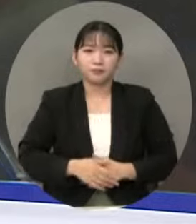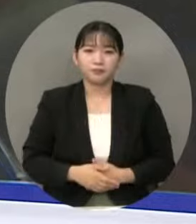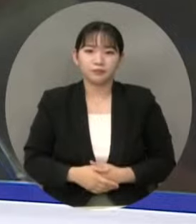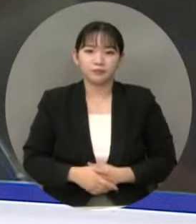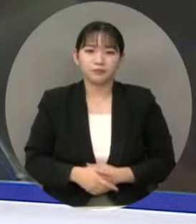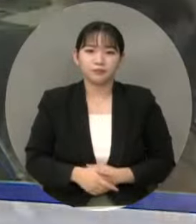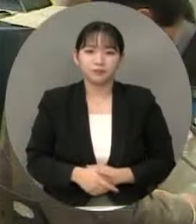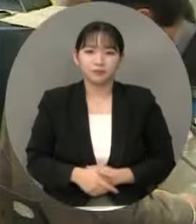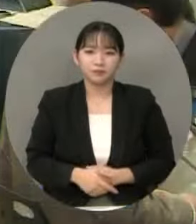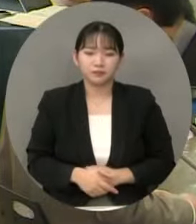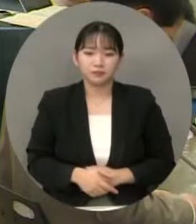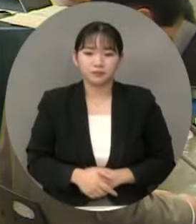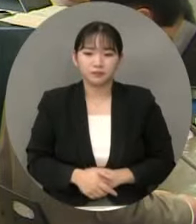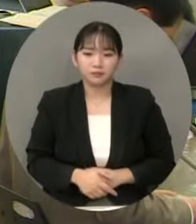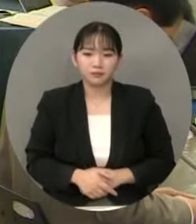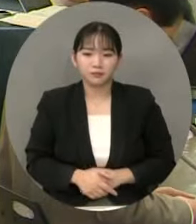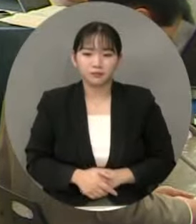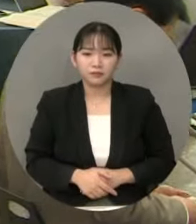기자입니다.